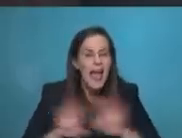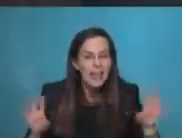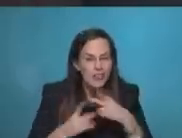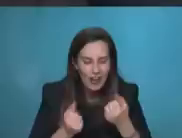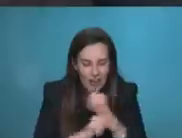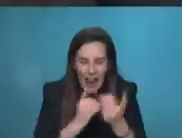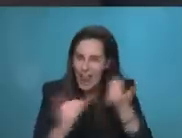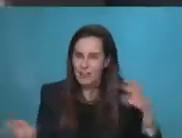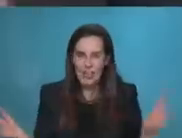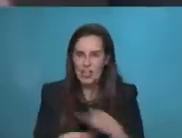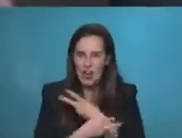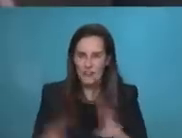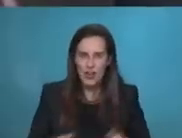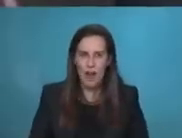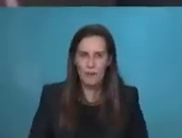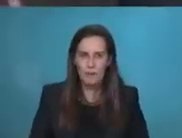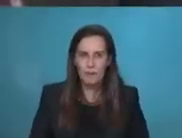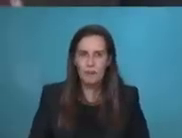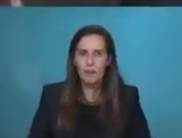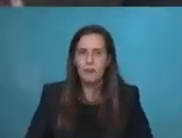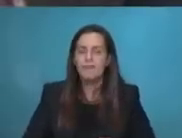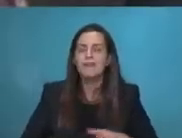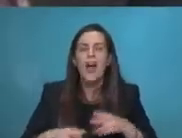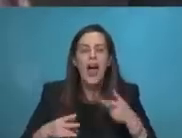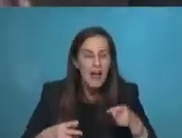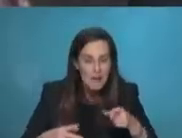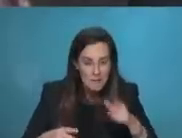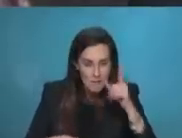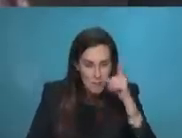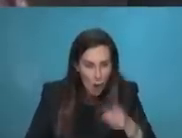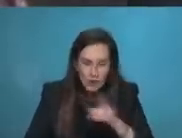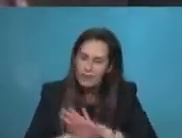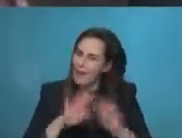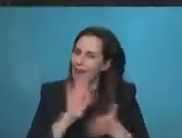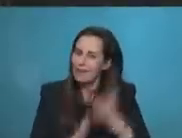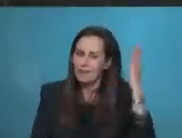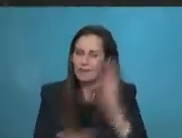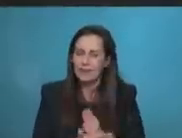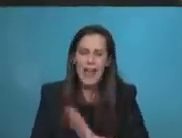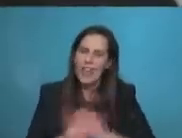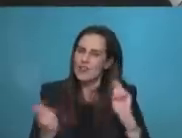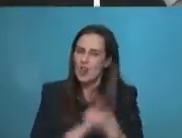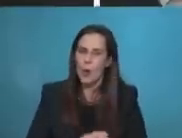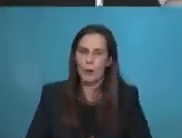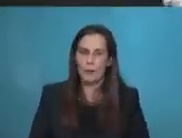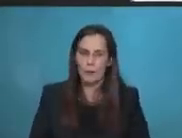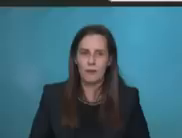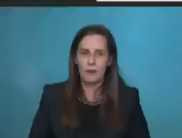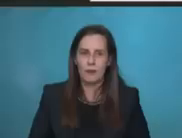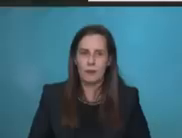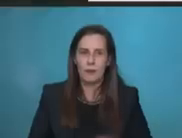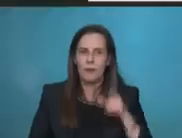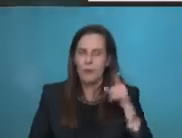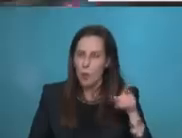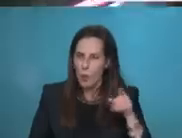parole. It is a sentence from which there is no escape and no return. He's strong and he wants